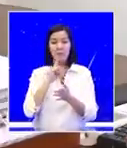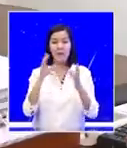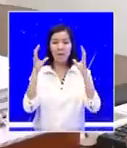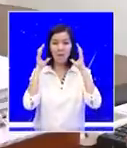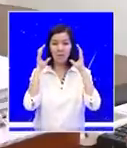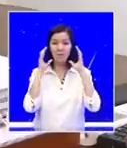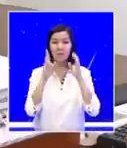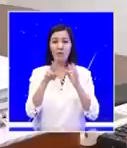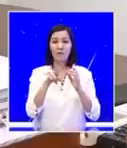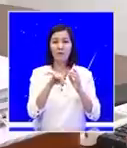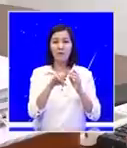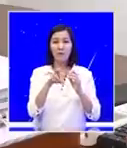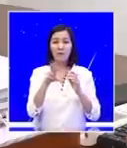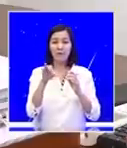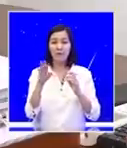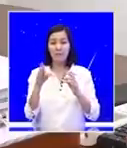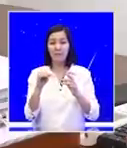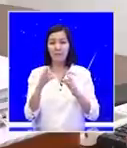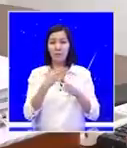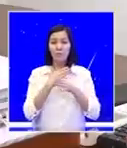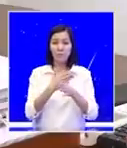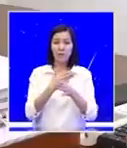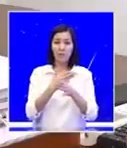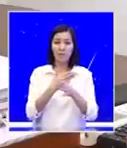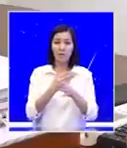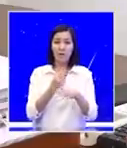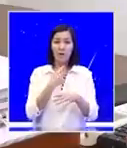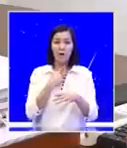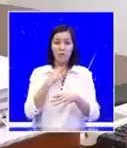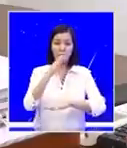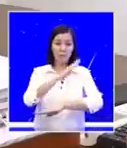Радио Классик деген радио арқылы да